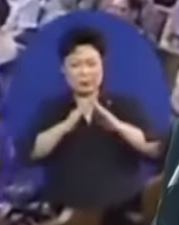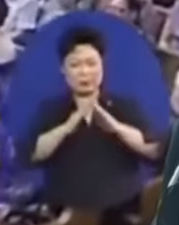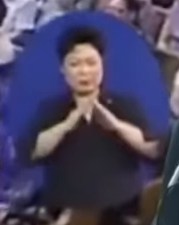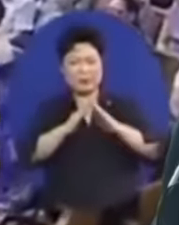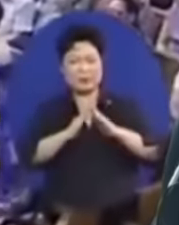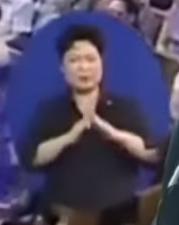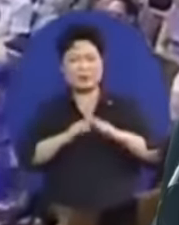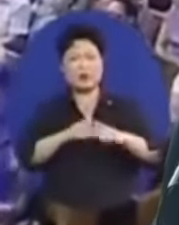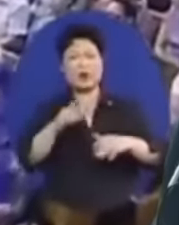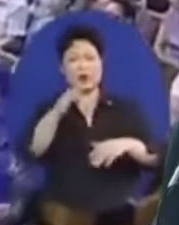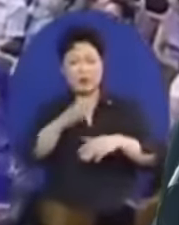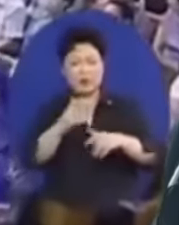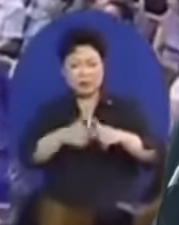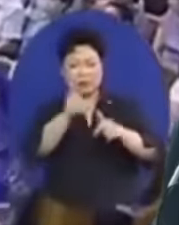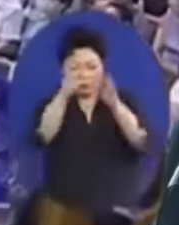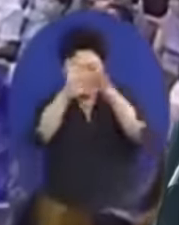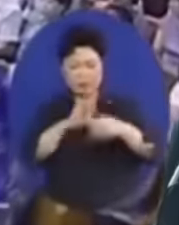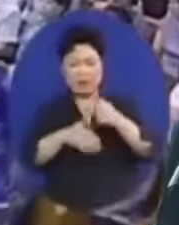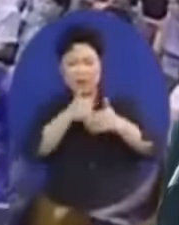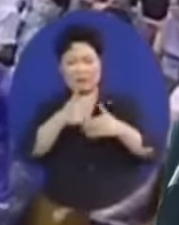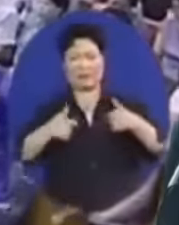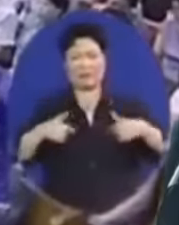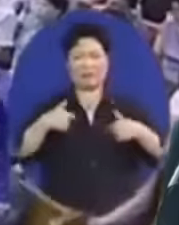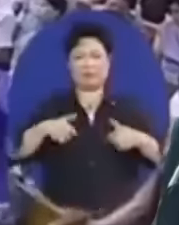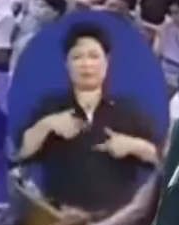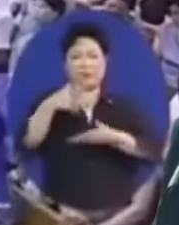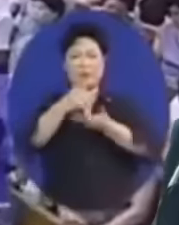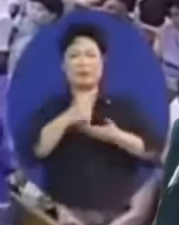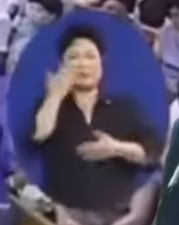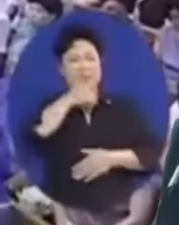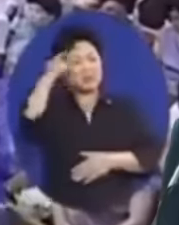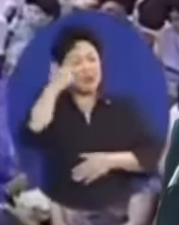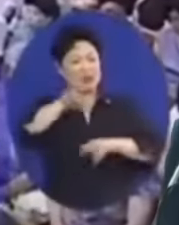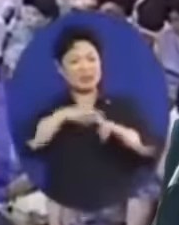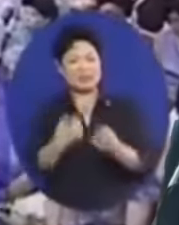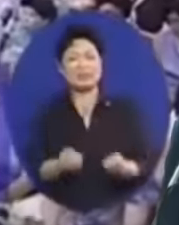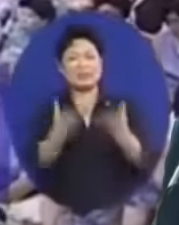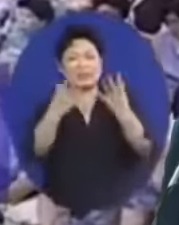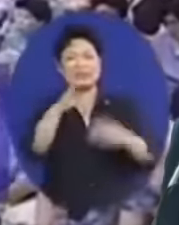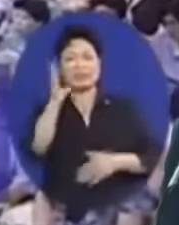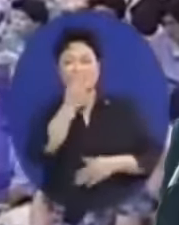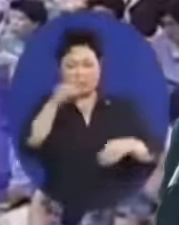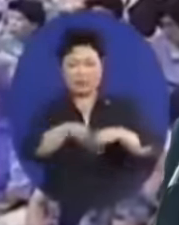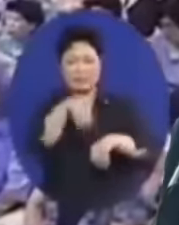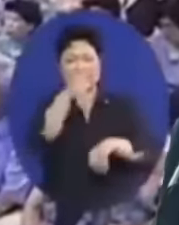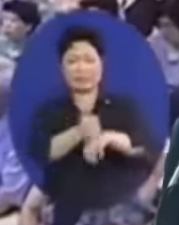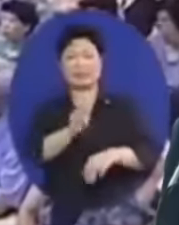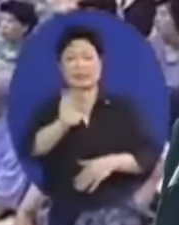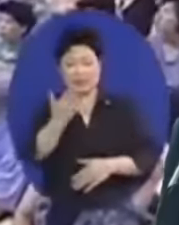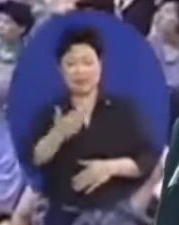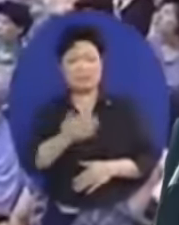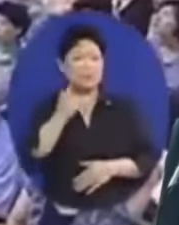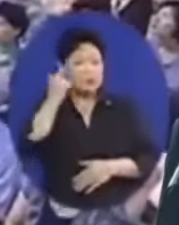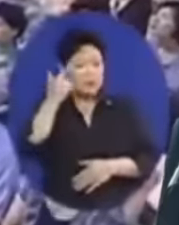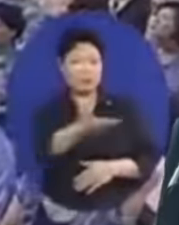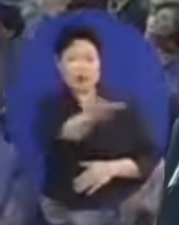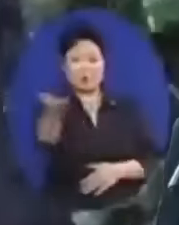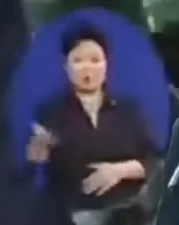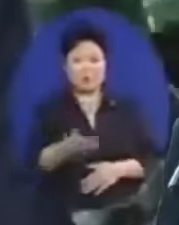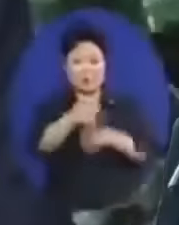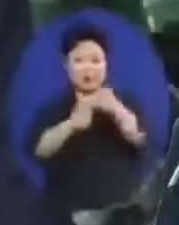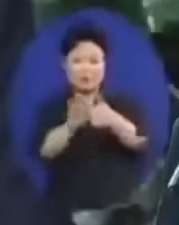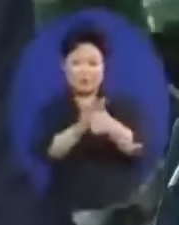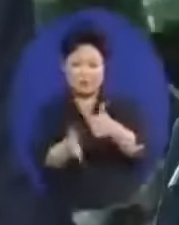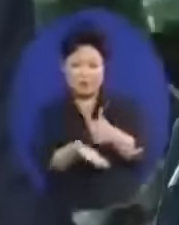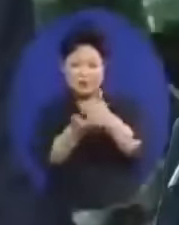예수 그리스도로 말미암아 하나님이 기쁘게 받으실 신령한 제사를 드릴 거룩한 제사장이라고 말하는 것입니다. 여러분과 나는 하나님을